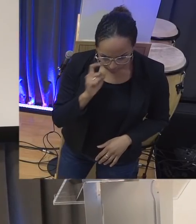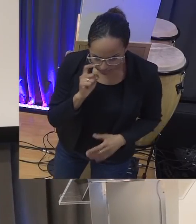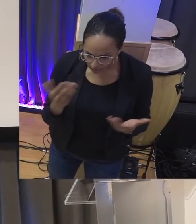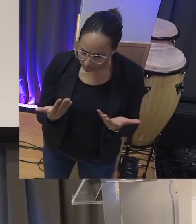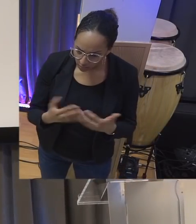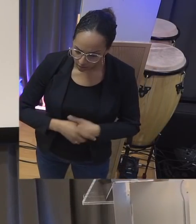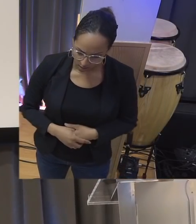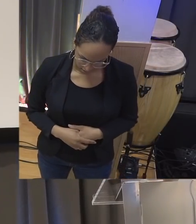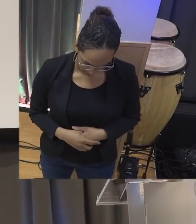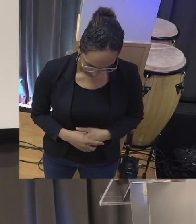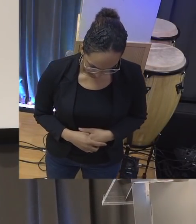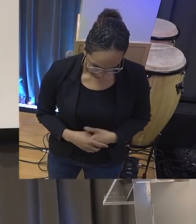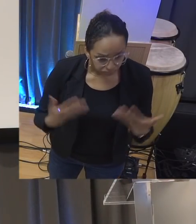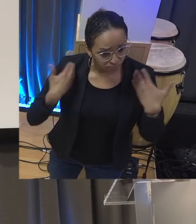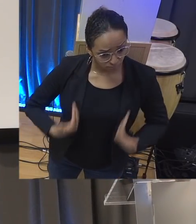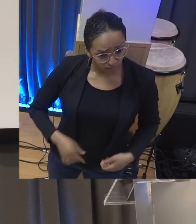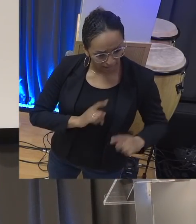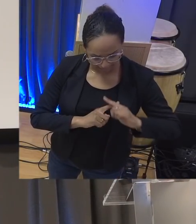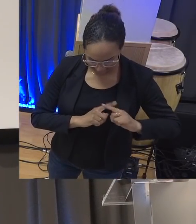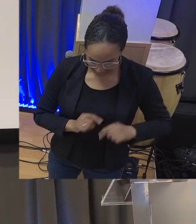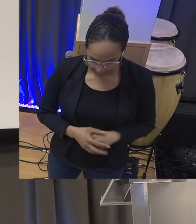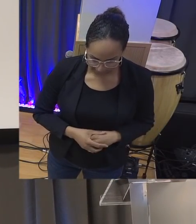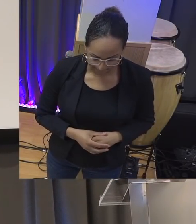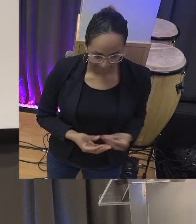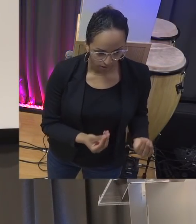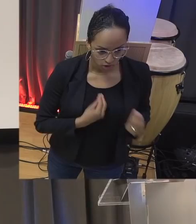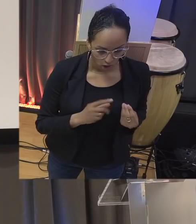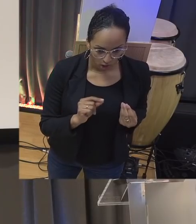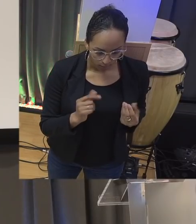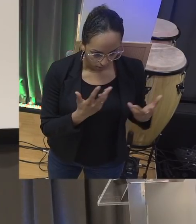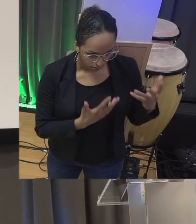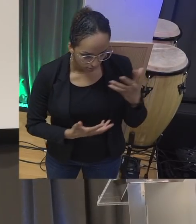part, parfois en tant que chrétien, on peut être déstabilisé.